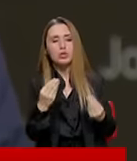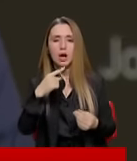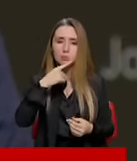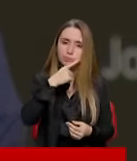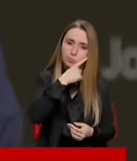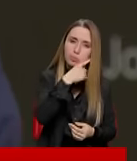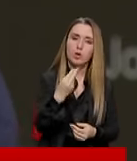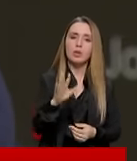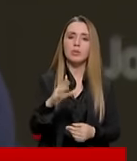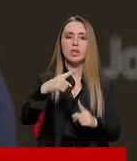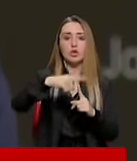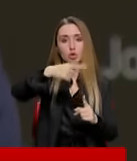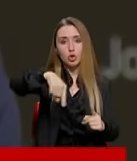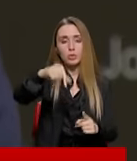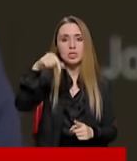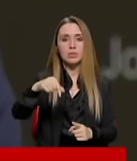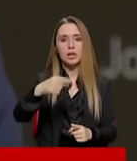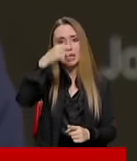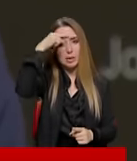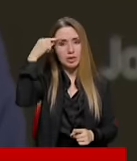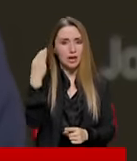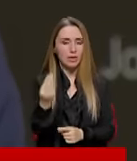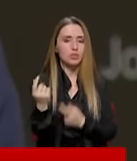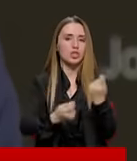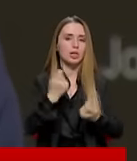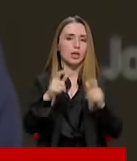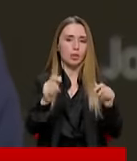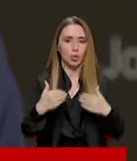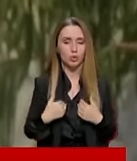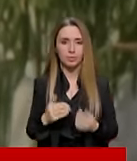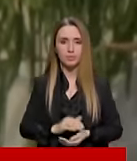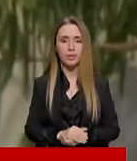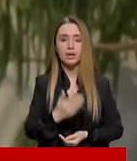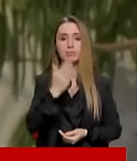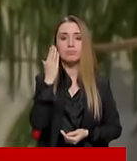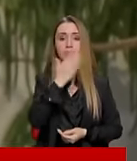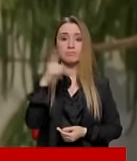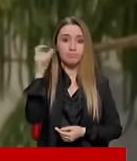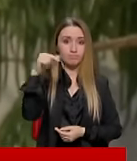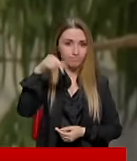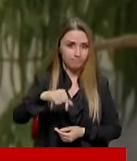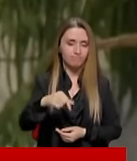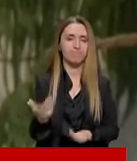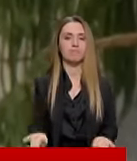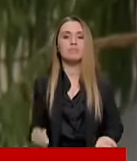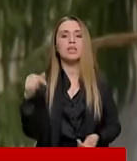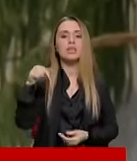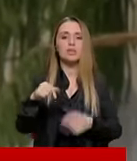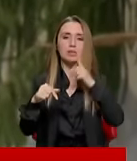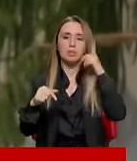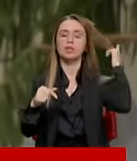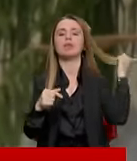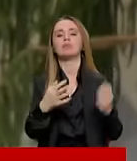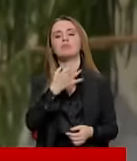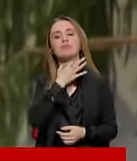şimdiden torunlarımıza eee bir imkan sağlayacak çalışmalar yapıyoruz Ramazan ayının içindeyiz Eee şimdi e